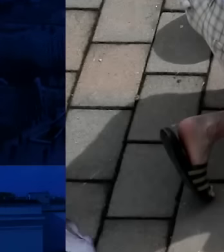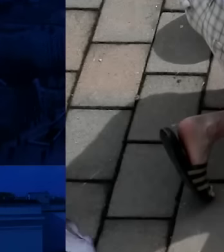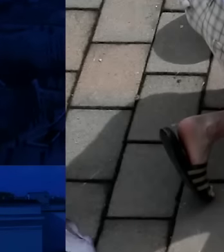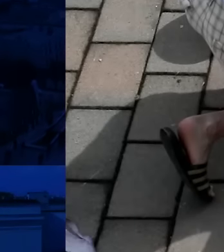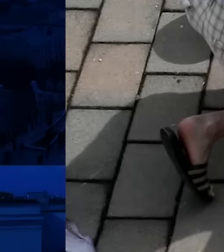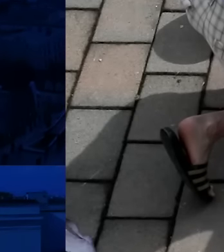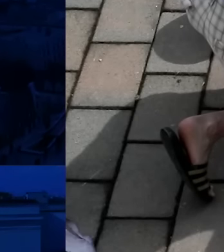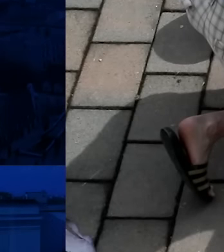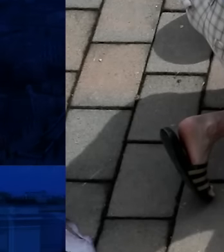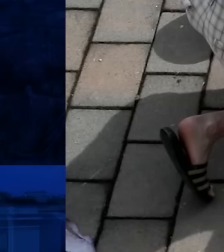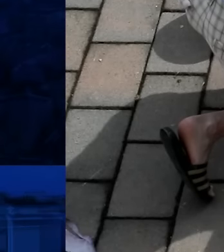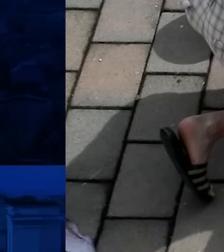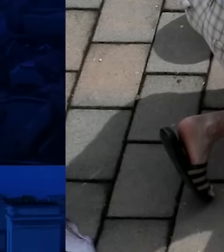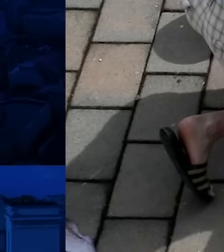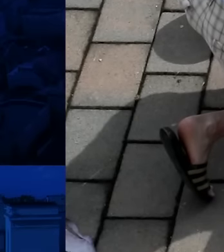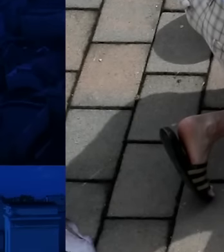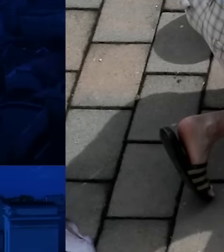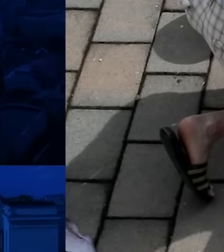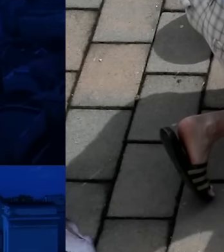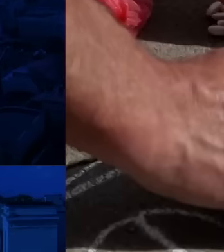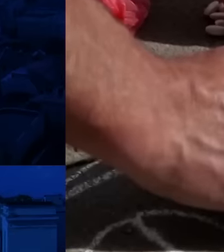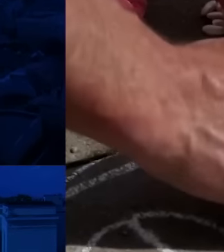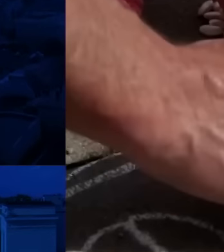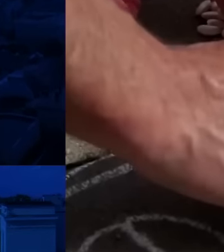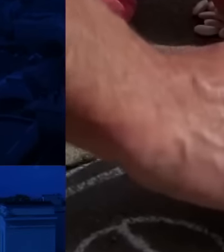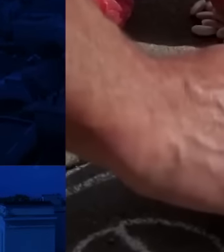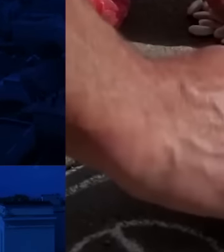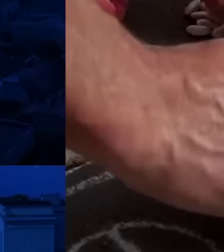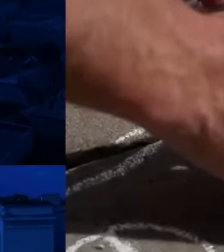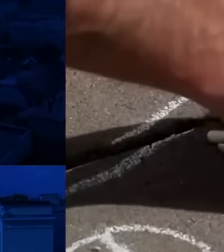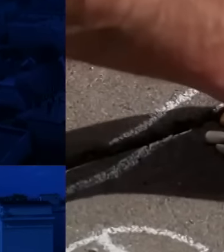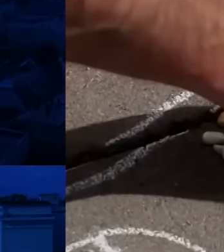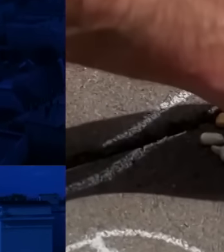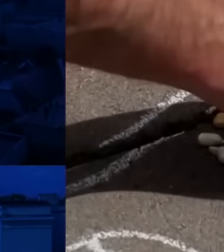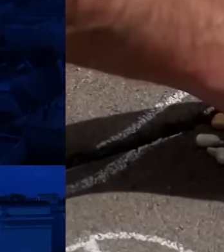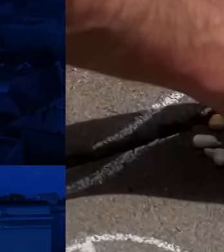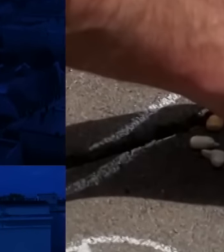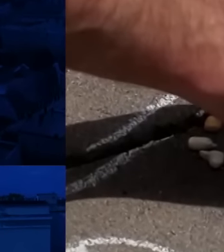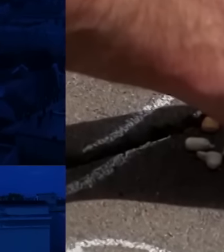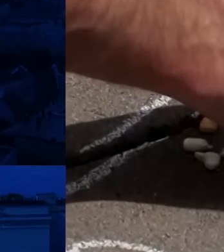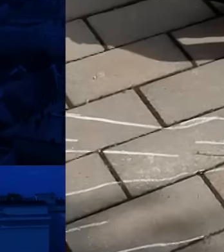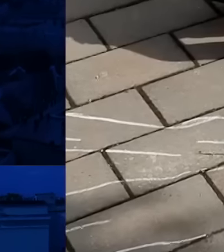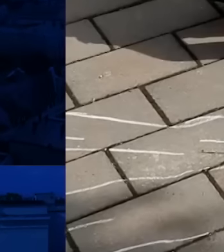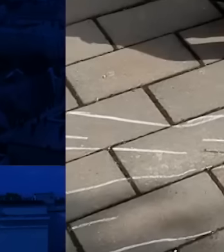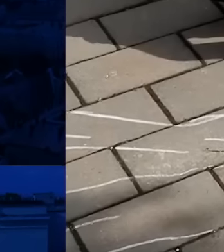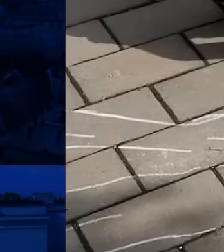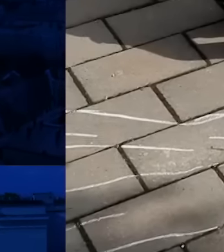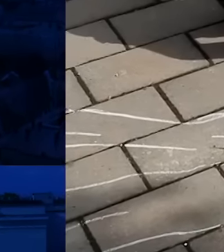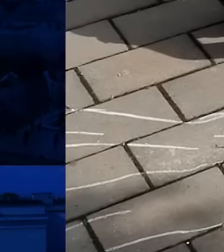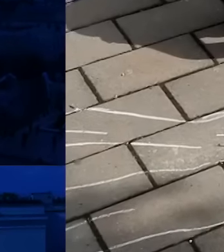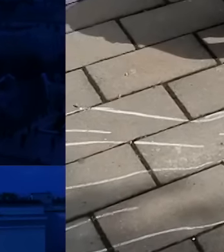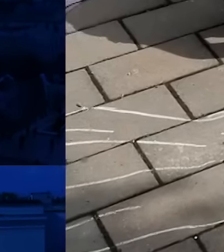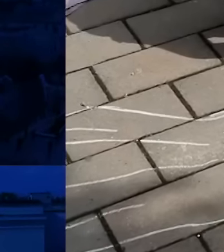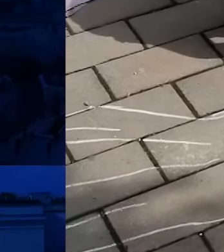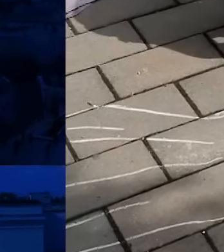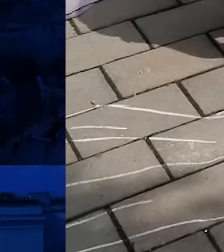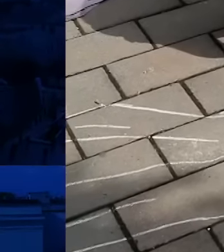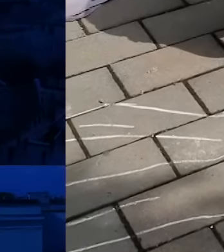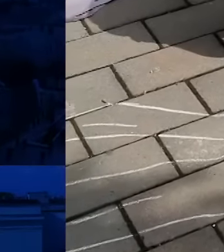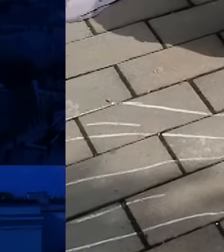Z okazji 15. rocznicy śmierci Michaela Jacksona kosowski artysta w wyjątkowy sposób upamiętnił postać muzyka. Stworzył niezwykłą mozaikę